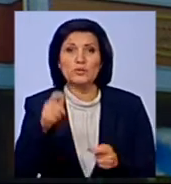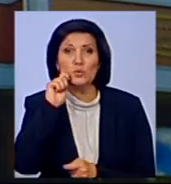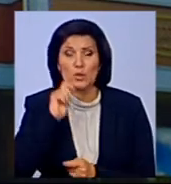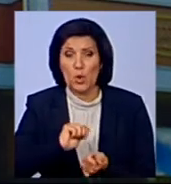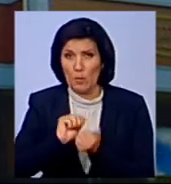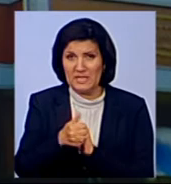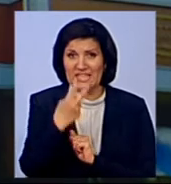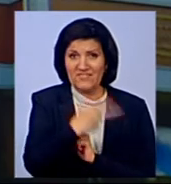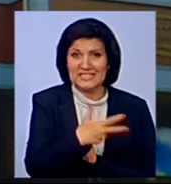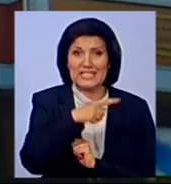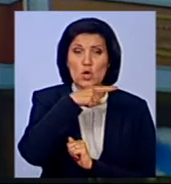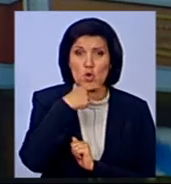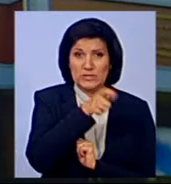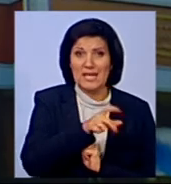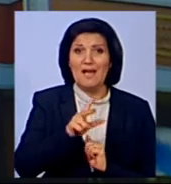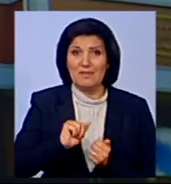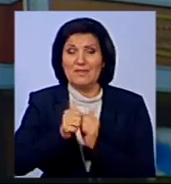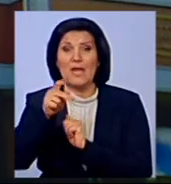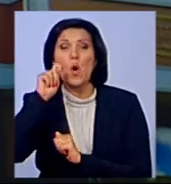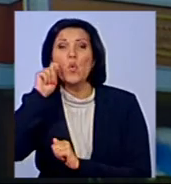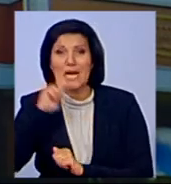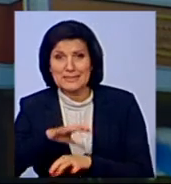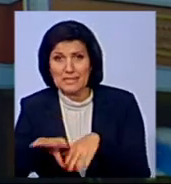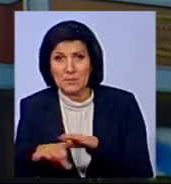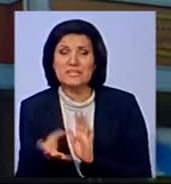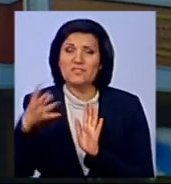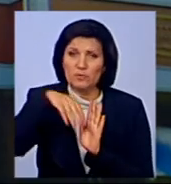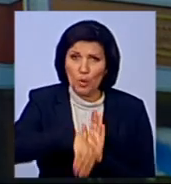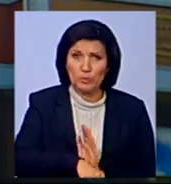України обміняти 23 росіянина на українських бранців, у тому числі Олега Сенцова.